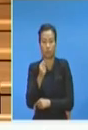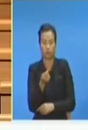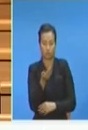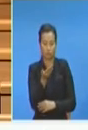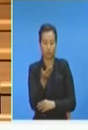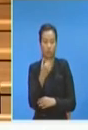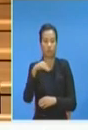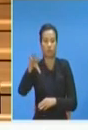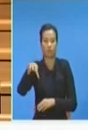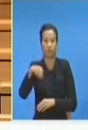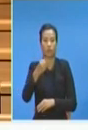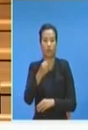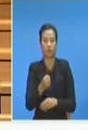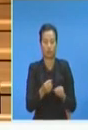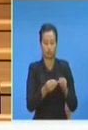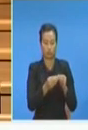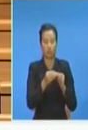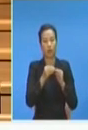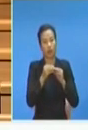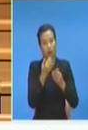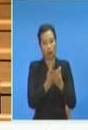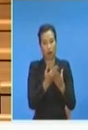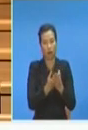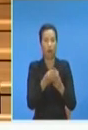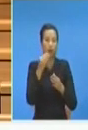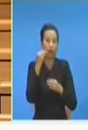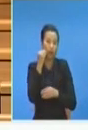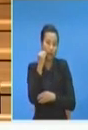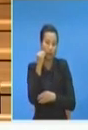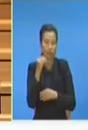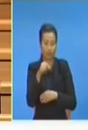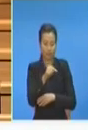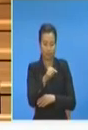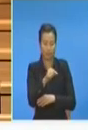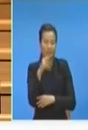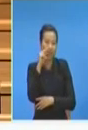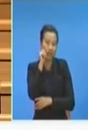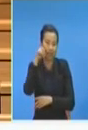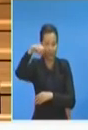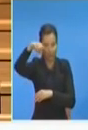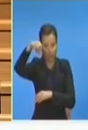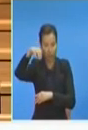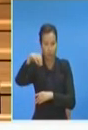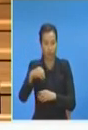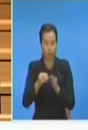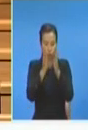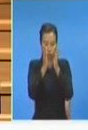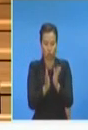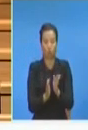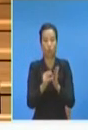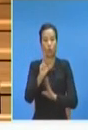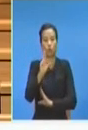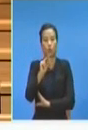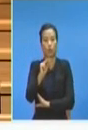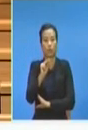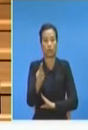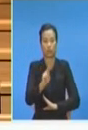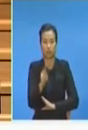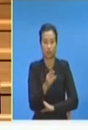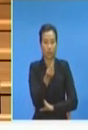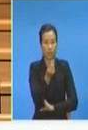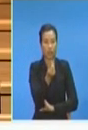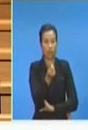ไฟของบ้านหลังนั้นมาพิสูจน์บอกว่าอยู่กัน30คนใช้น้ำเท่าไหร่ใช้น้ำ200ครับคุณล้าง